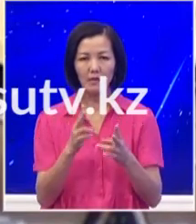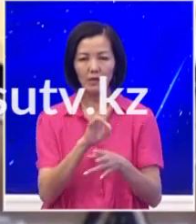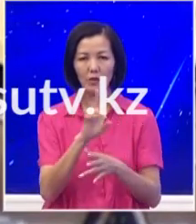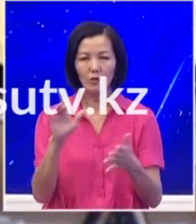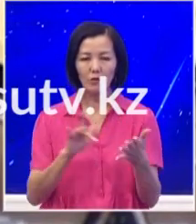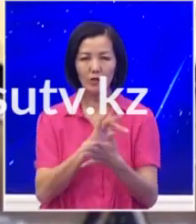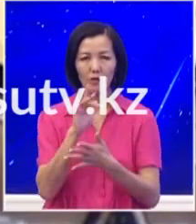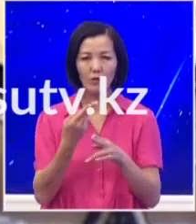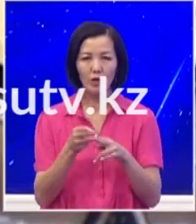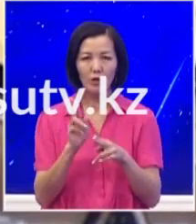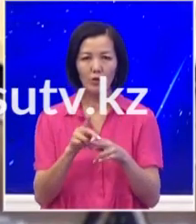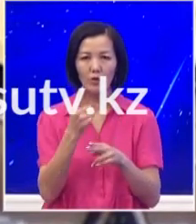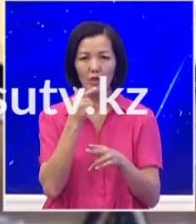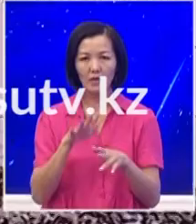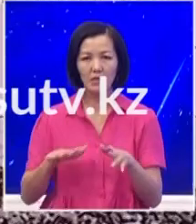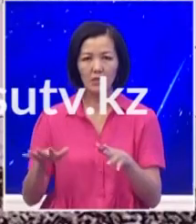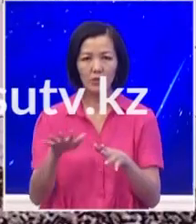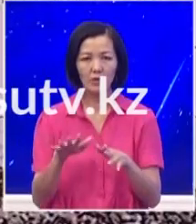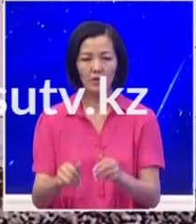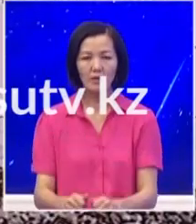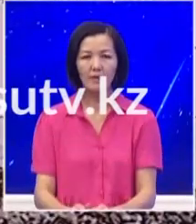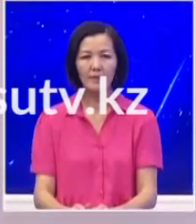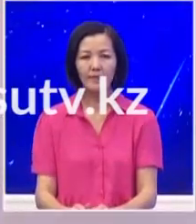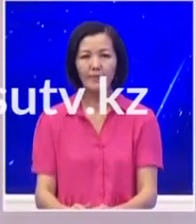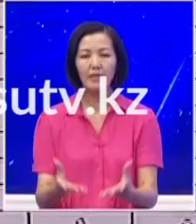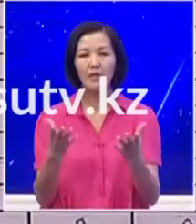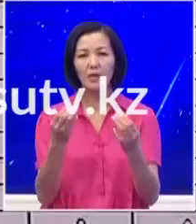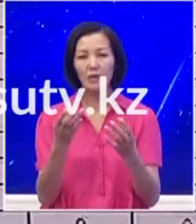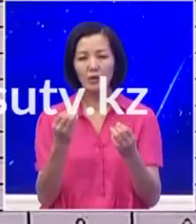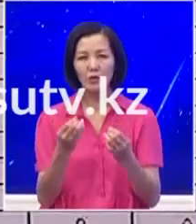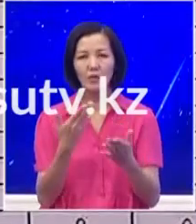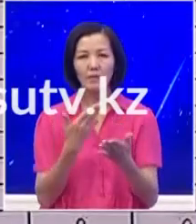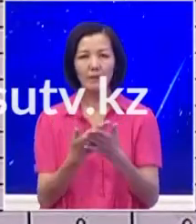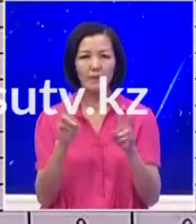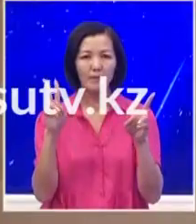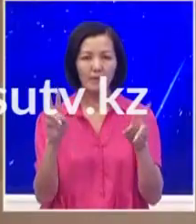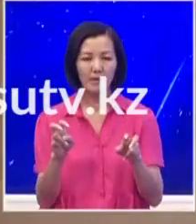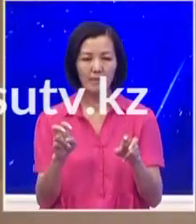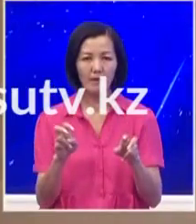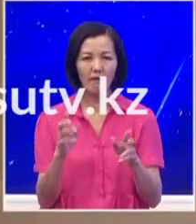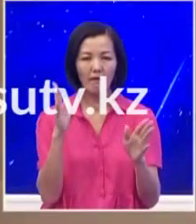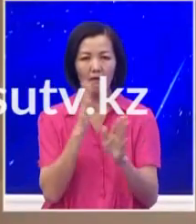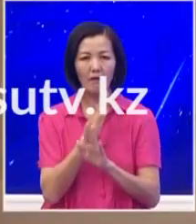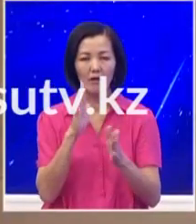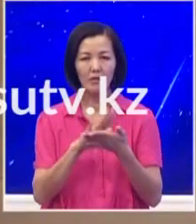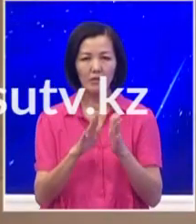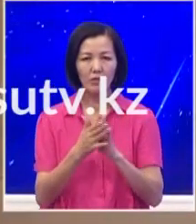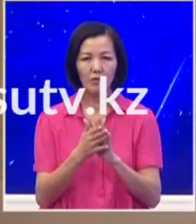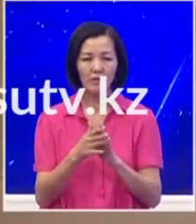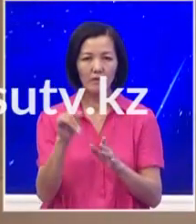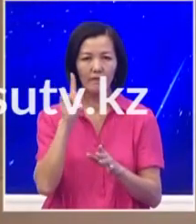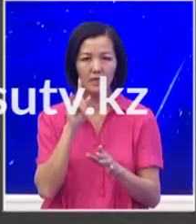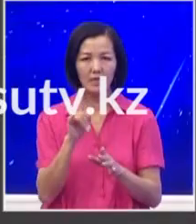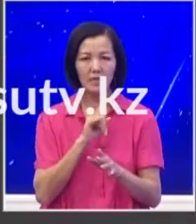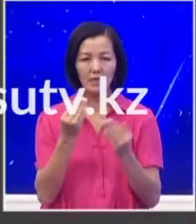Нур-Султан, которая находится в красной зоне. Еще одним предметом обсуждения стала экологическая ситуация в стране.